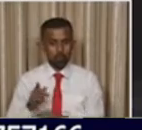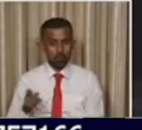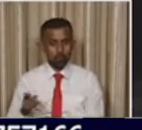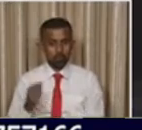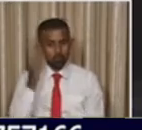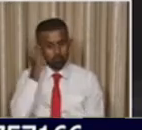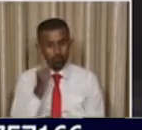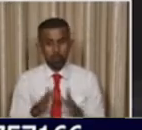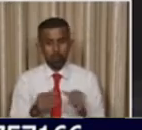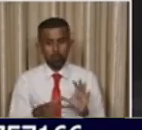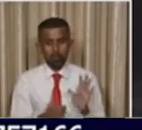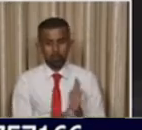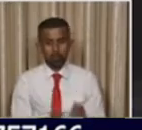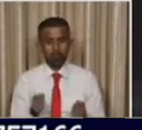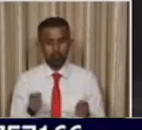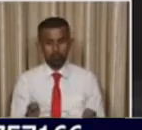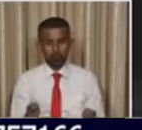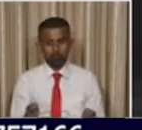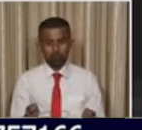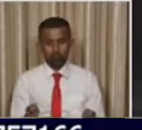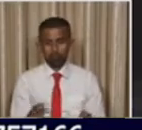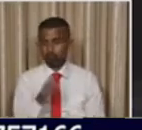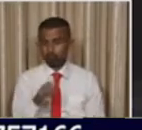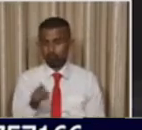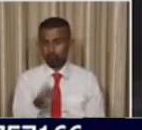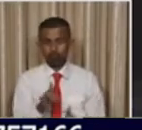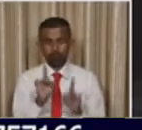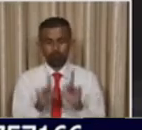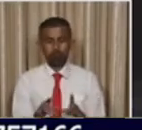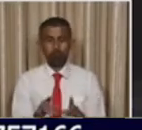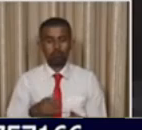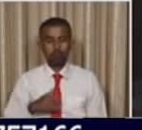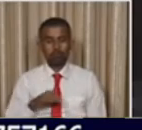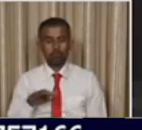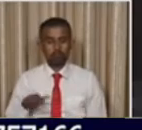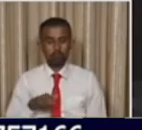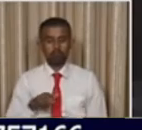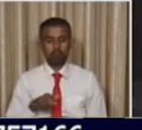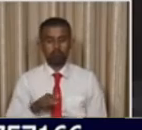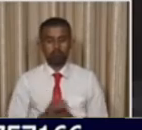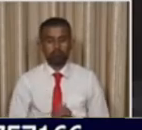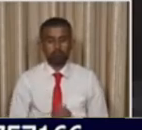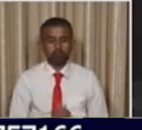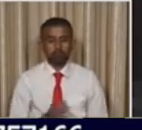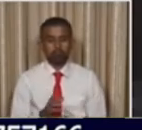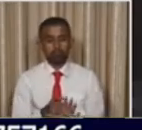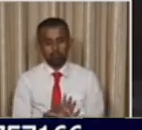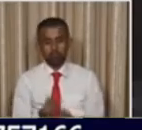அந்த சட்டம் மிக கர்ண கொடூரமாக எங்களுடைய சமூகத்தை அழித்திருக்கிறது. ஆகவே இந்த பயங்கரவாத தடைச்சட்டத்தை, இந்த தவறுகளை ஒப்புக்கொண்டு இந்த பயங்கரவாத தடைச்சட்டத்தை